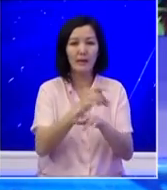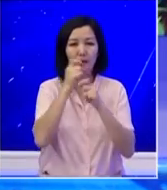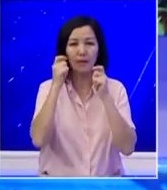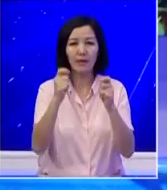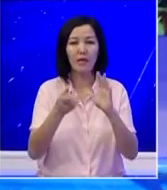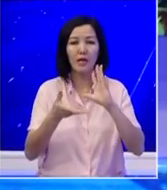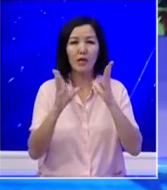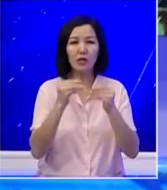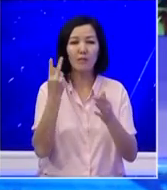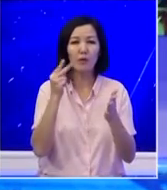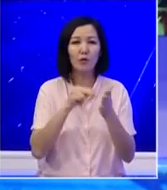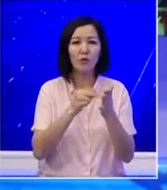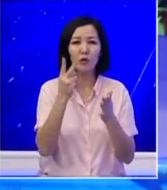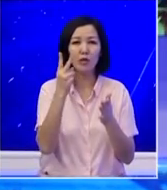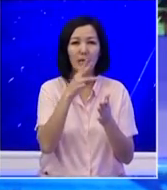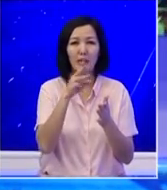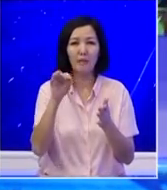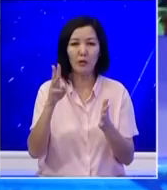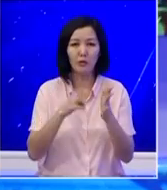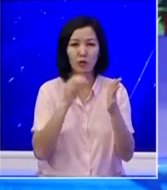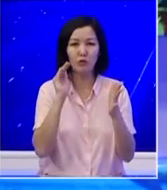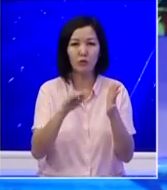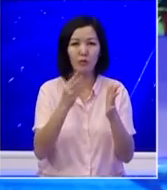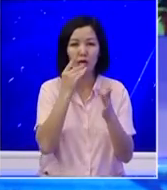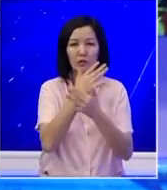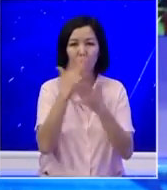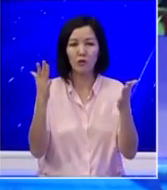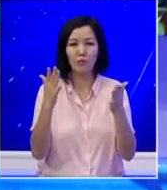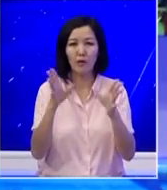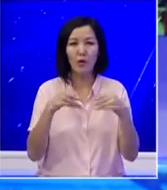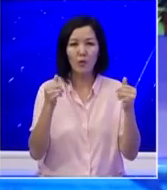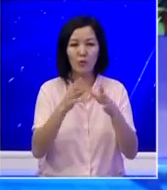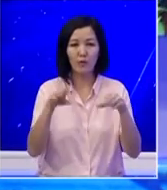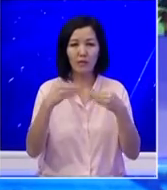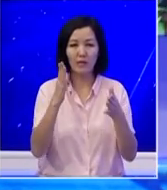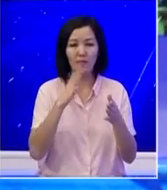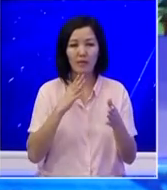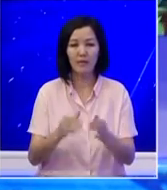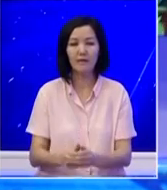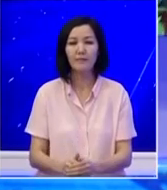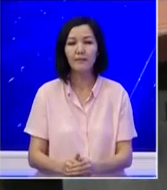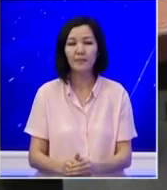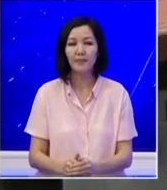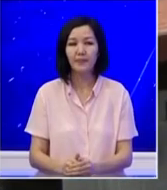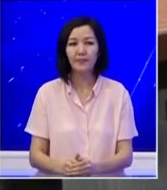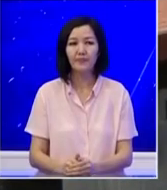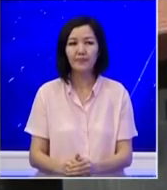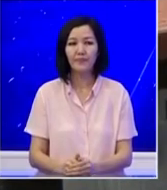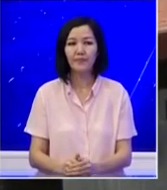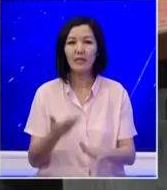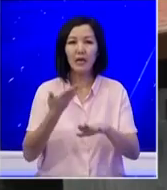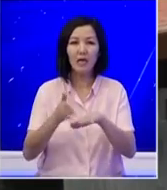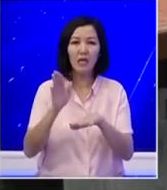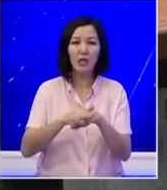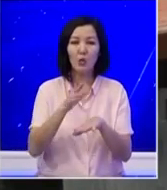құны 2 миллион 800 мың теңге болатын азық-түлік қоры мұқтаж жандарға үлестіріліп берілді. Сын сағатта